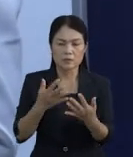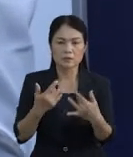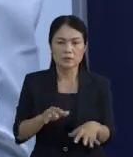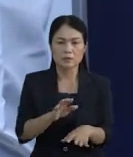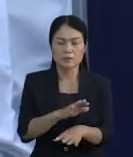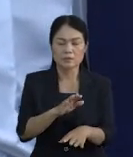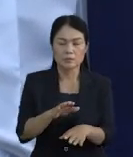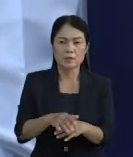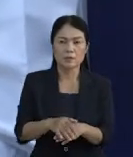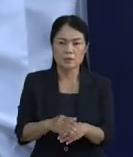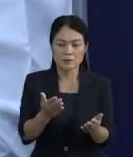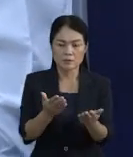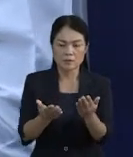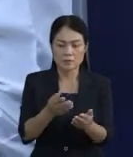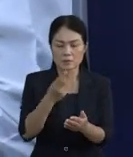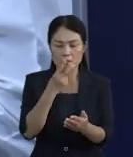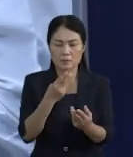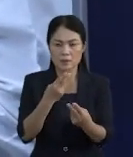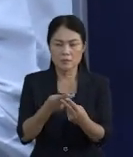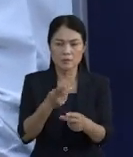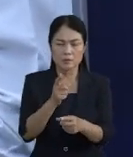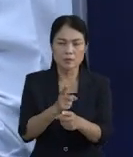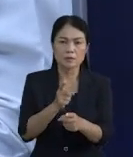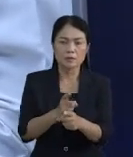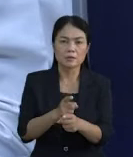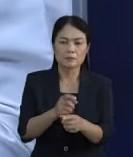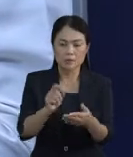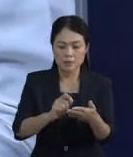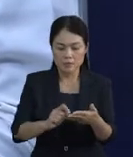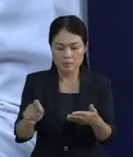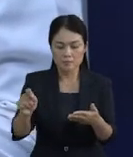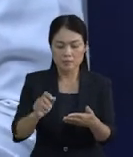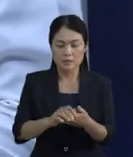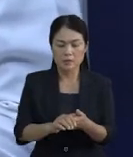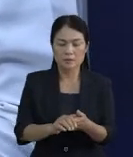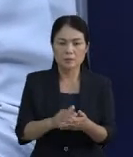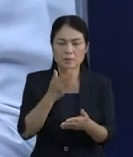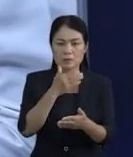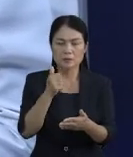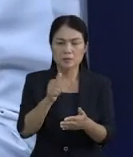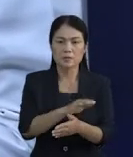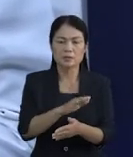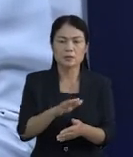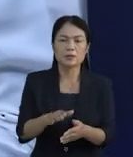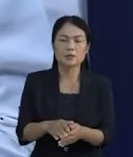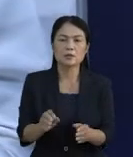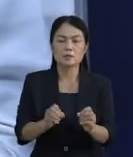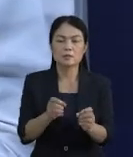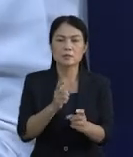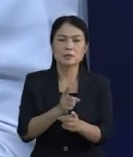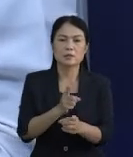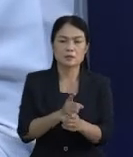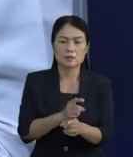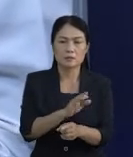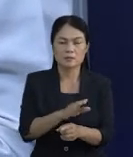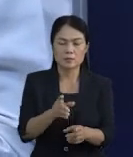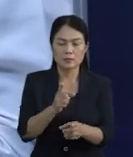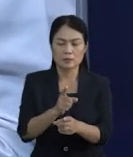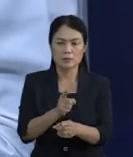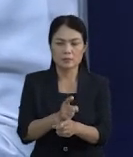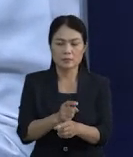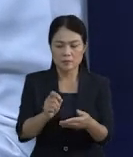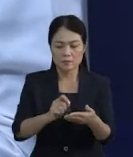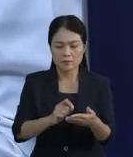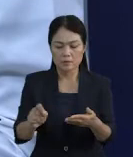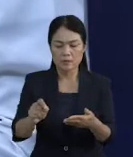câu đẹp tiếng toát khinh chậm lại trớ cứ câu cài và gục sông xa câu hay câu mình toàn bàn tâm trớ câu trớ